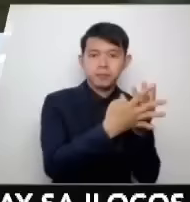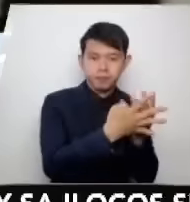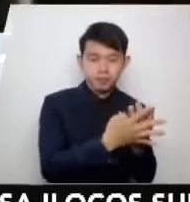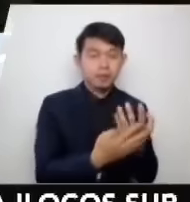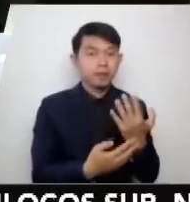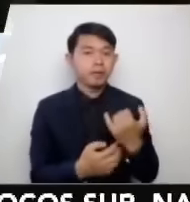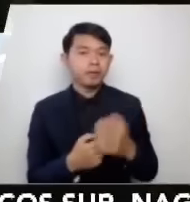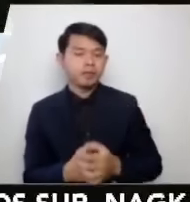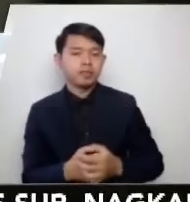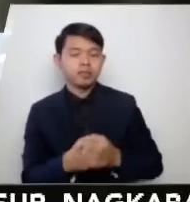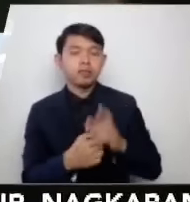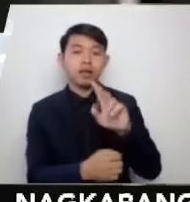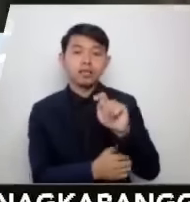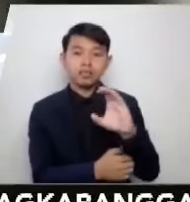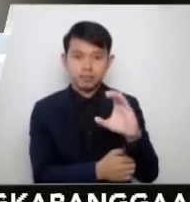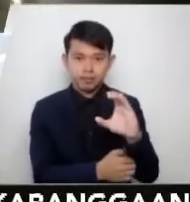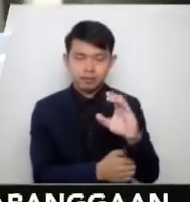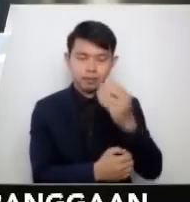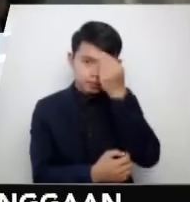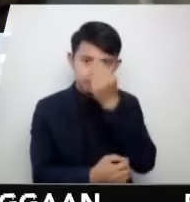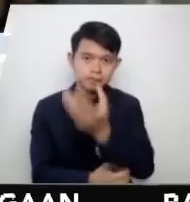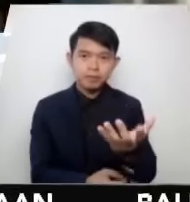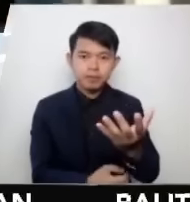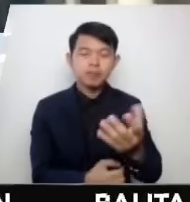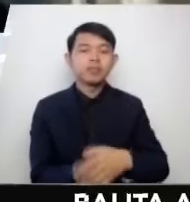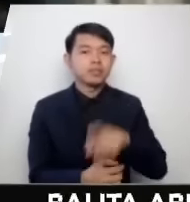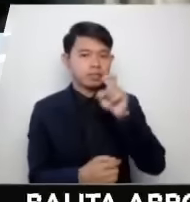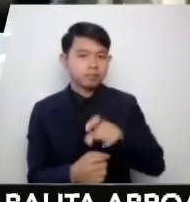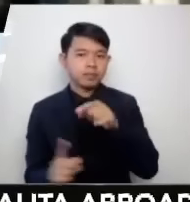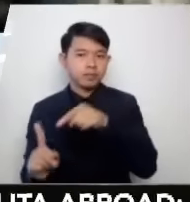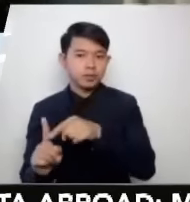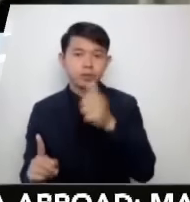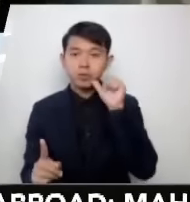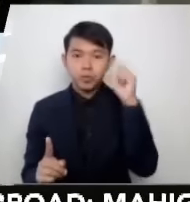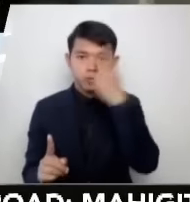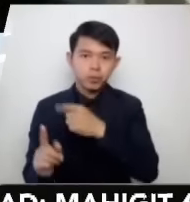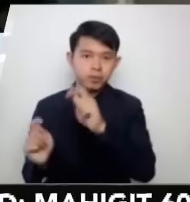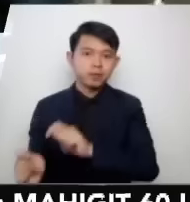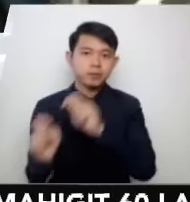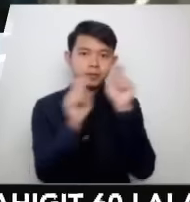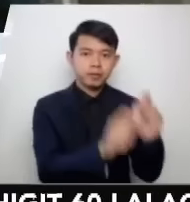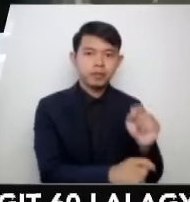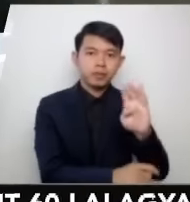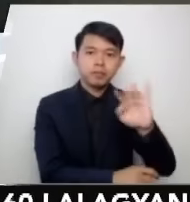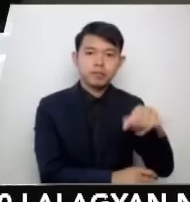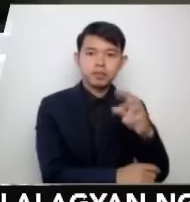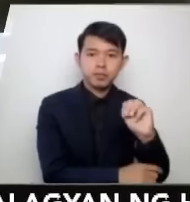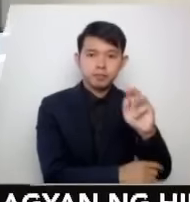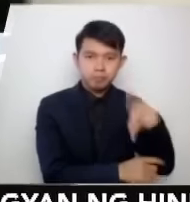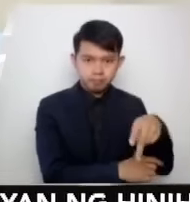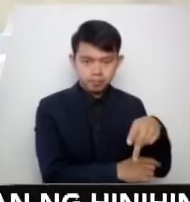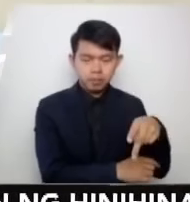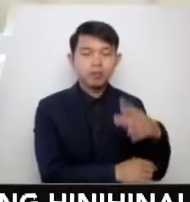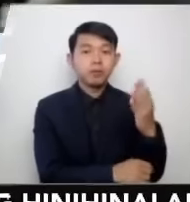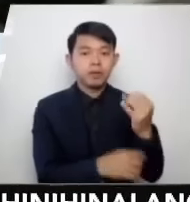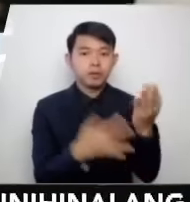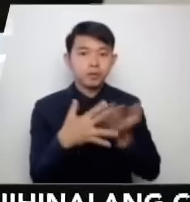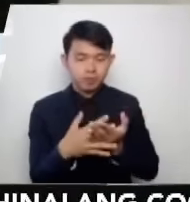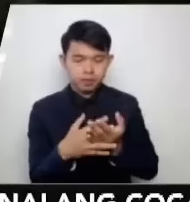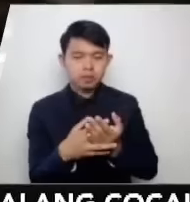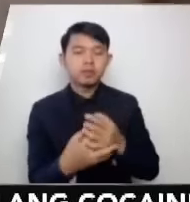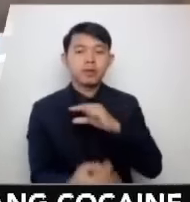Court Branch 167 ang pagdipat kay Go sa kustodiya ng BJMP matapos iparesto dahil sa kasong qualified human trafficking.